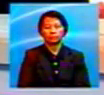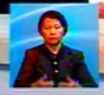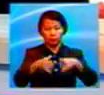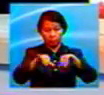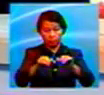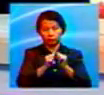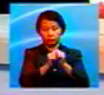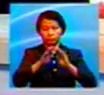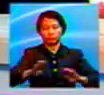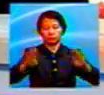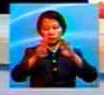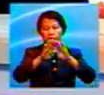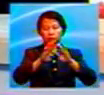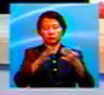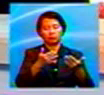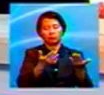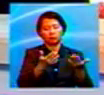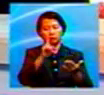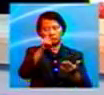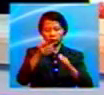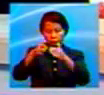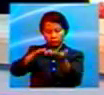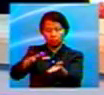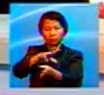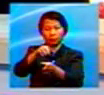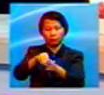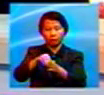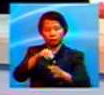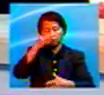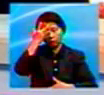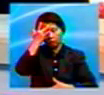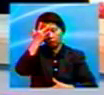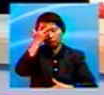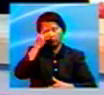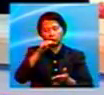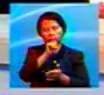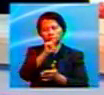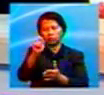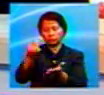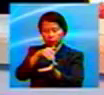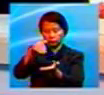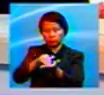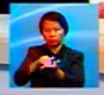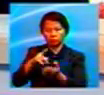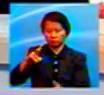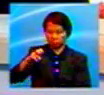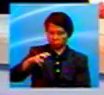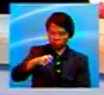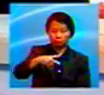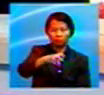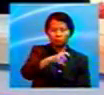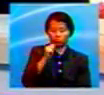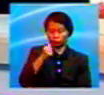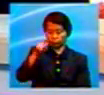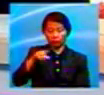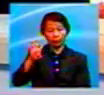Masih bersama Berita Nasional. Susulan satu kematian melibatkan sindrom pernafasan timur tengah coronavirus MERS-CoV pada 10 April